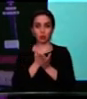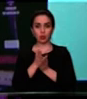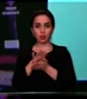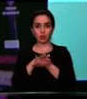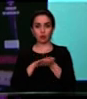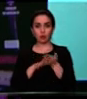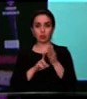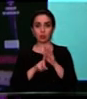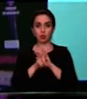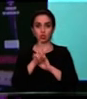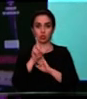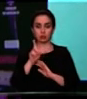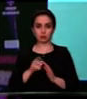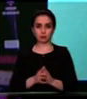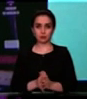davom eta boshladi.